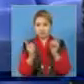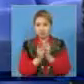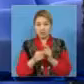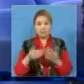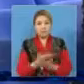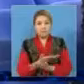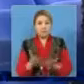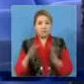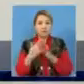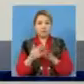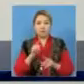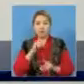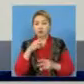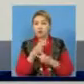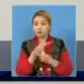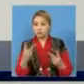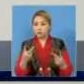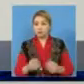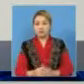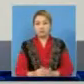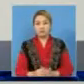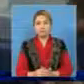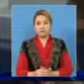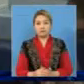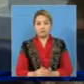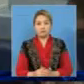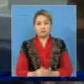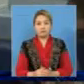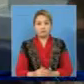бірнеше ауылдың тыныс-тіршілігін көрді. Райгүл Еншібай, Азамат Сауханов, Ақтөбе телеарнасы.